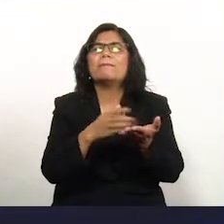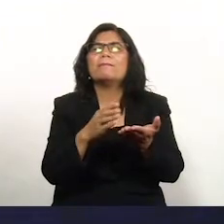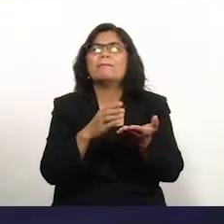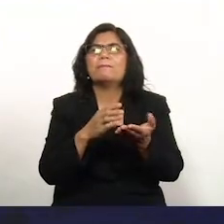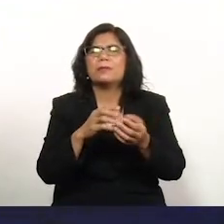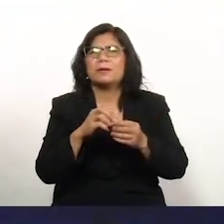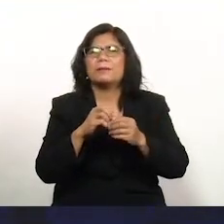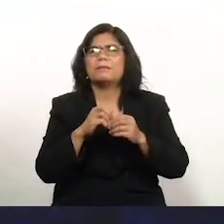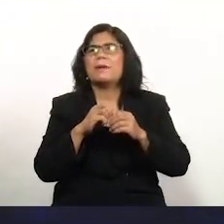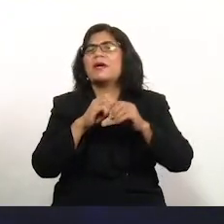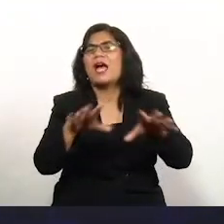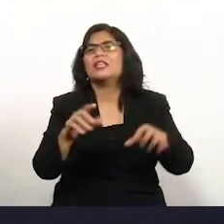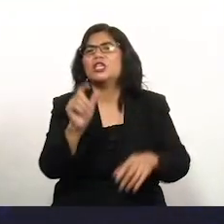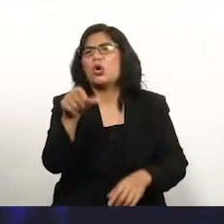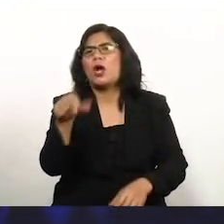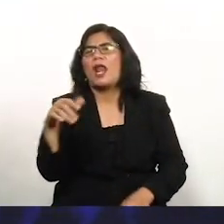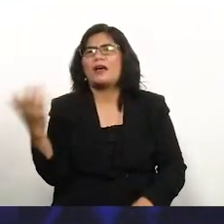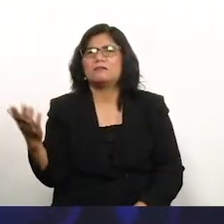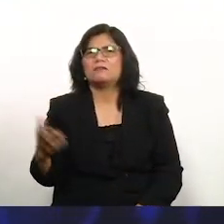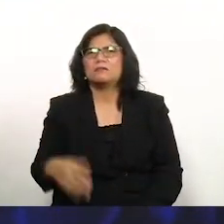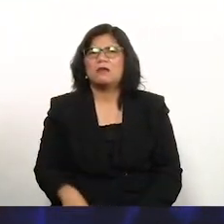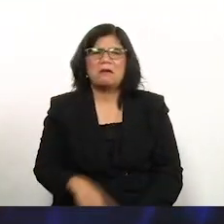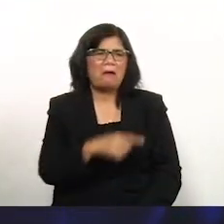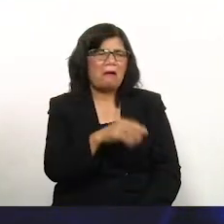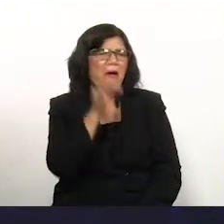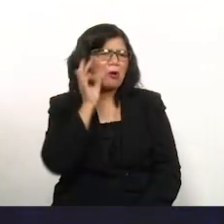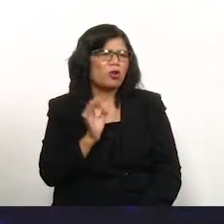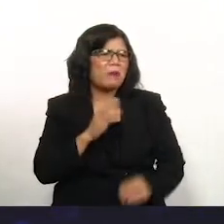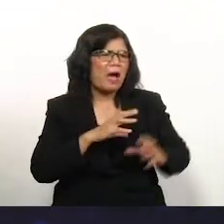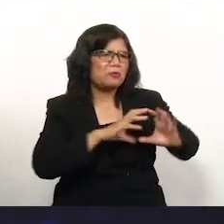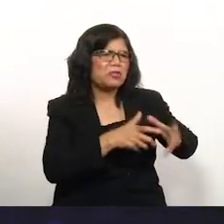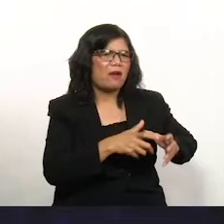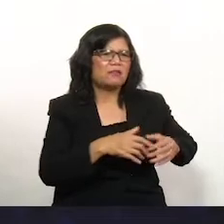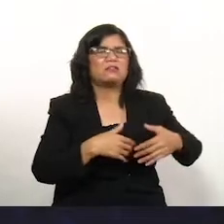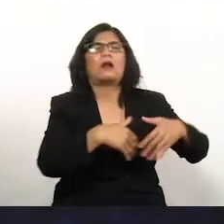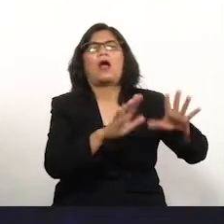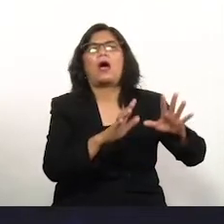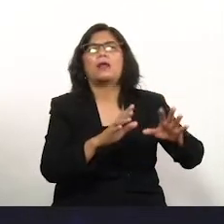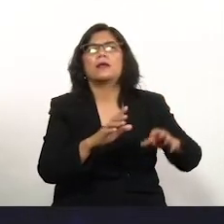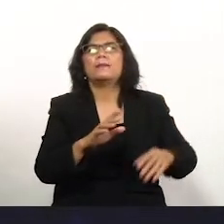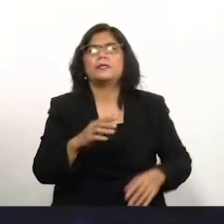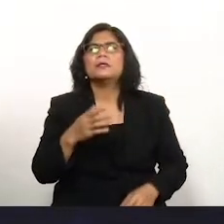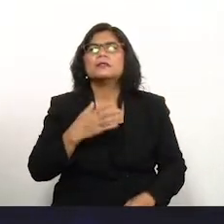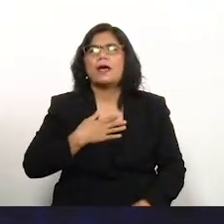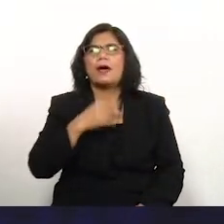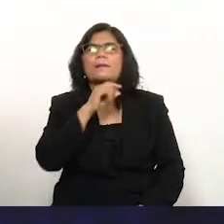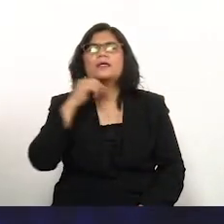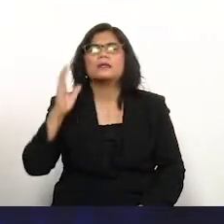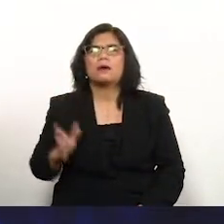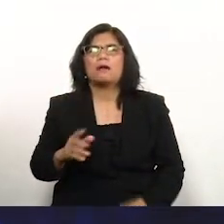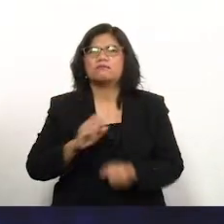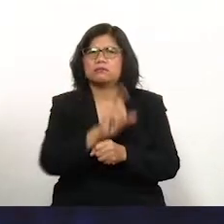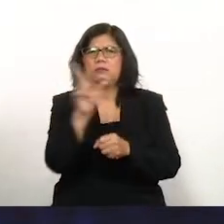Hai selama ngomong kuat masa duniawi terserah Hai tapi Kerinduan saya Hai